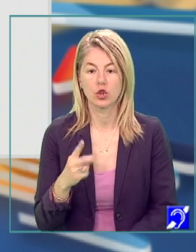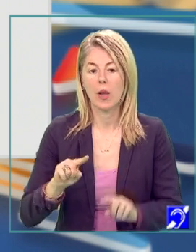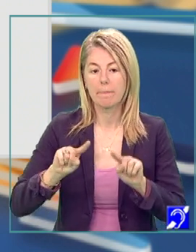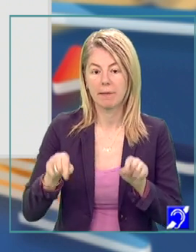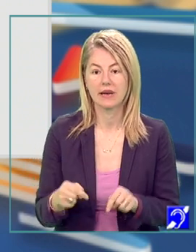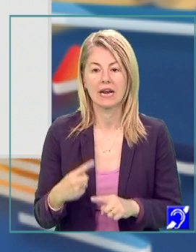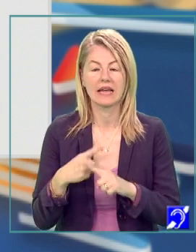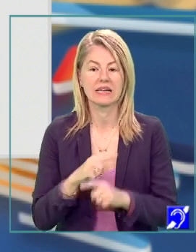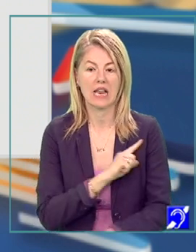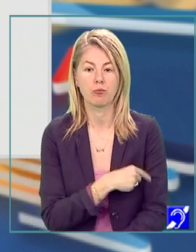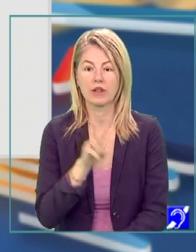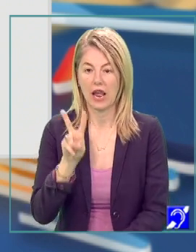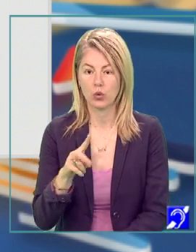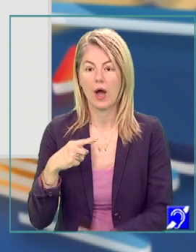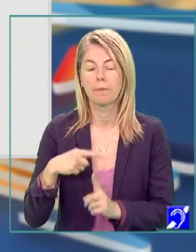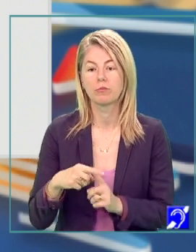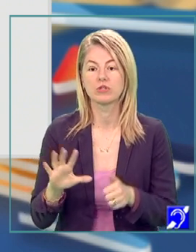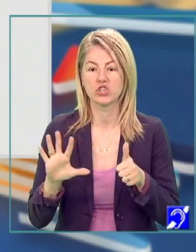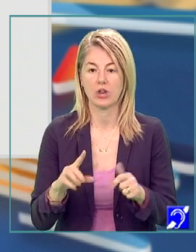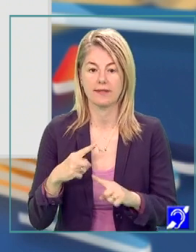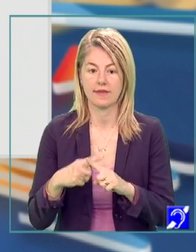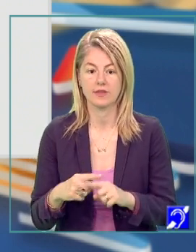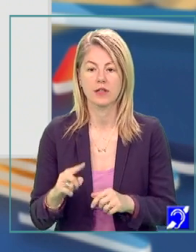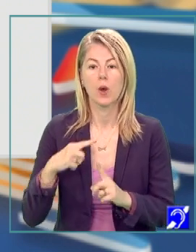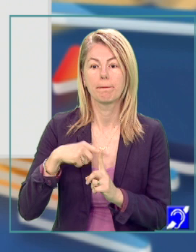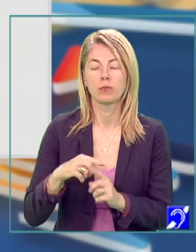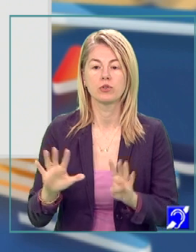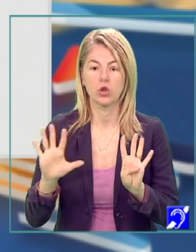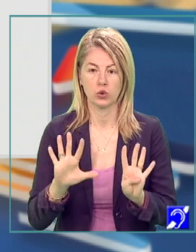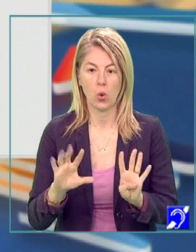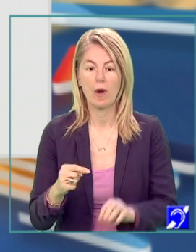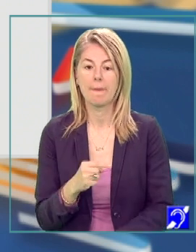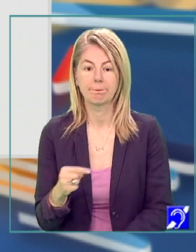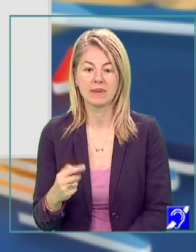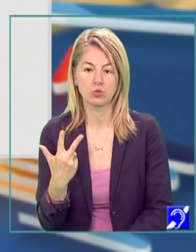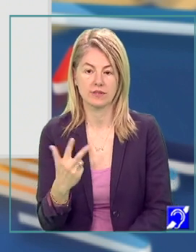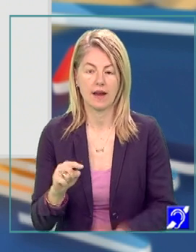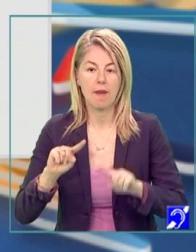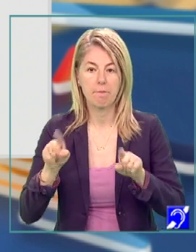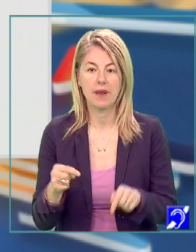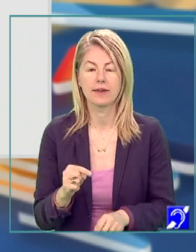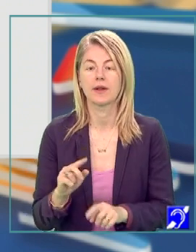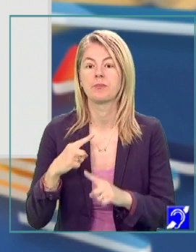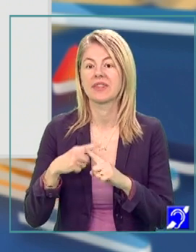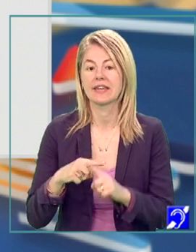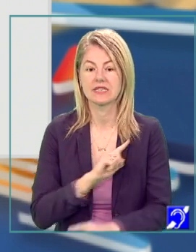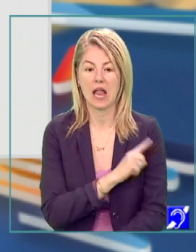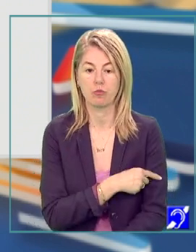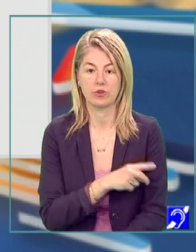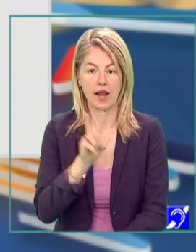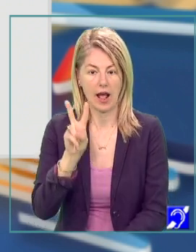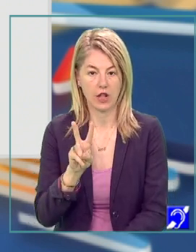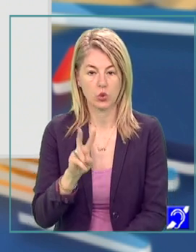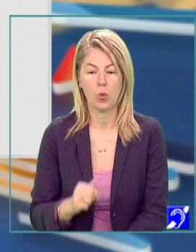lângă X pătrat plus 6X plus 9 minus 3 pe lângă. Acum